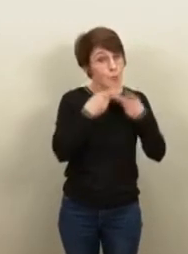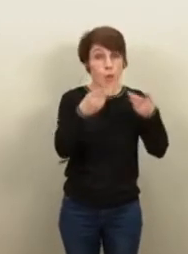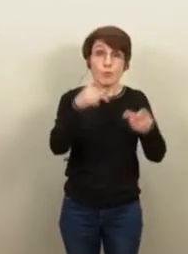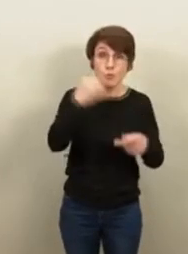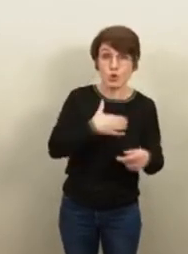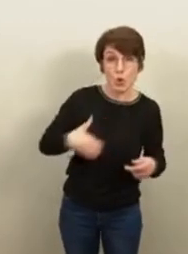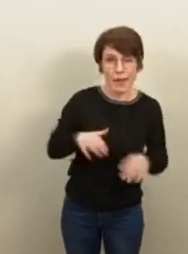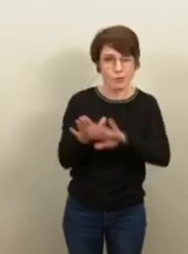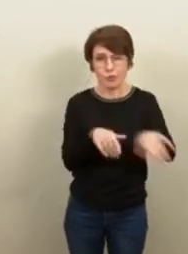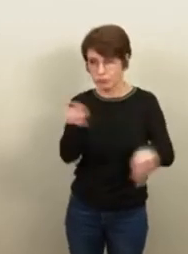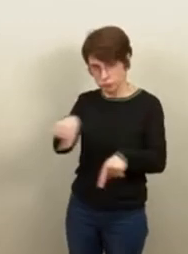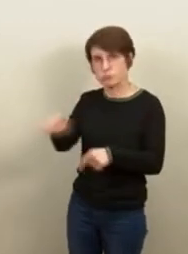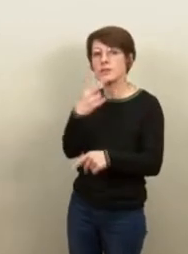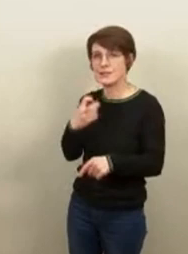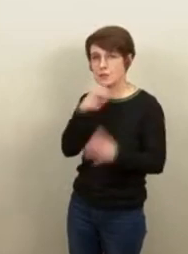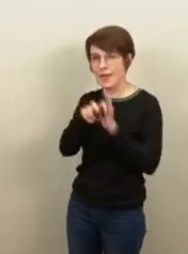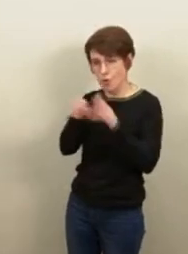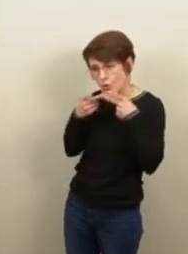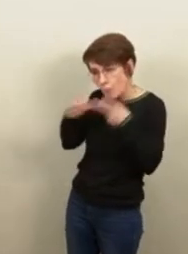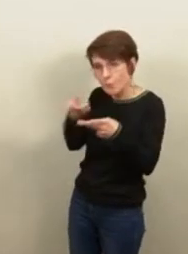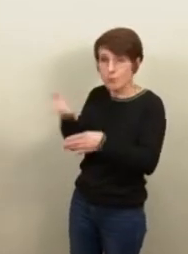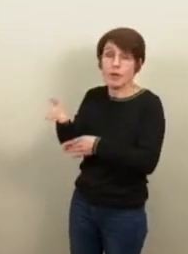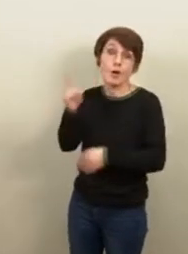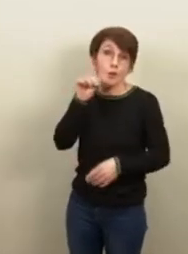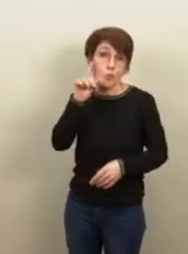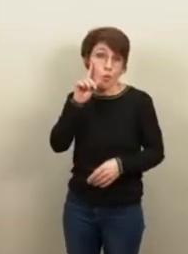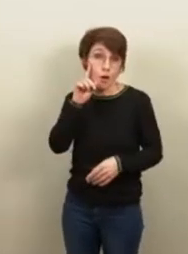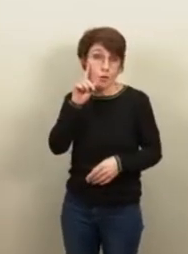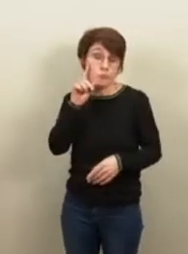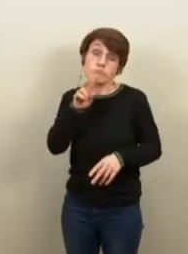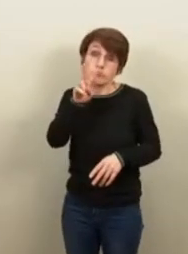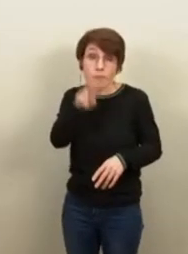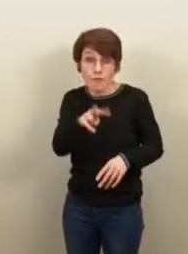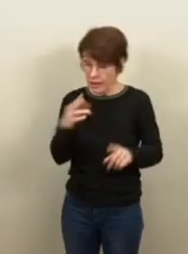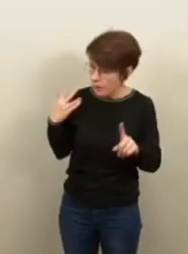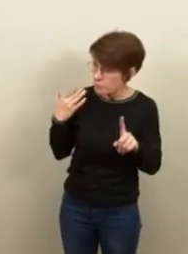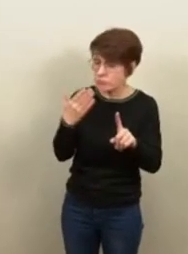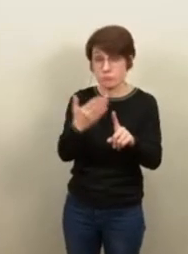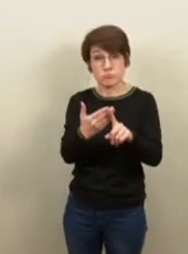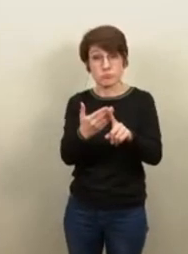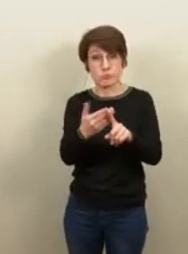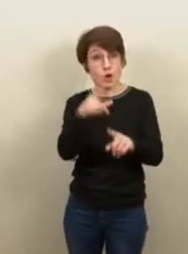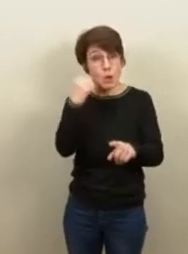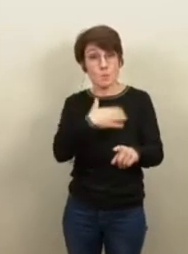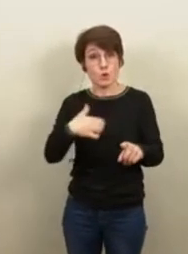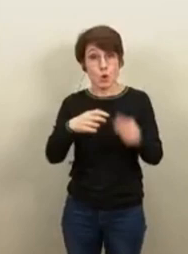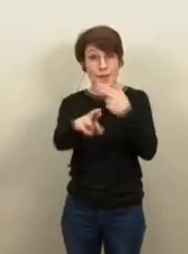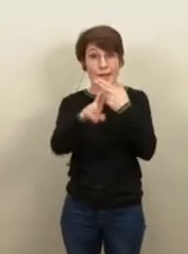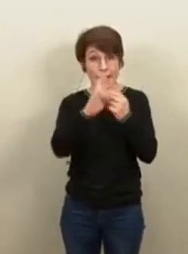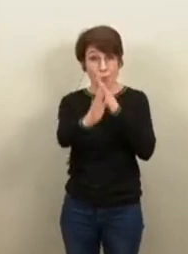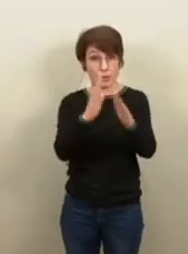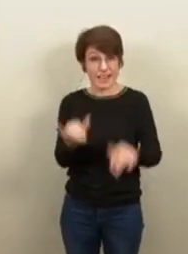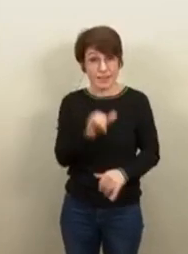m'adresse, puisque de toute façon, à part parfois quelques railleries, j'ai rarement, pour ne pas dire jamais, de réponse de monsieur le maire à mes